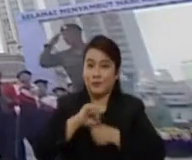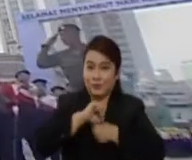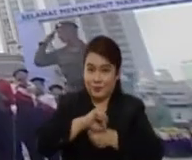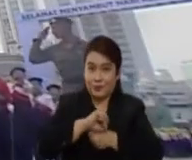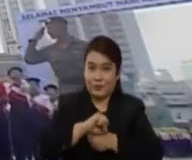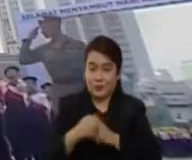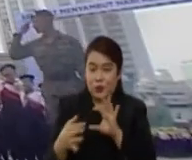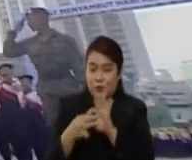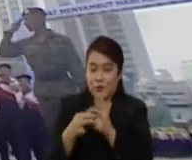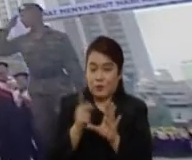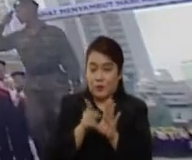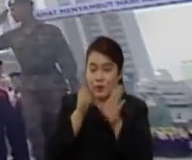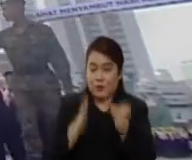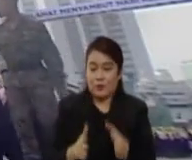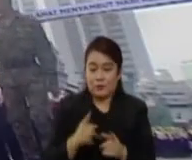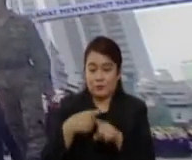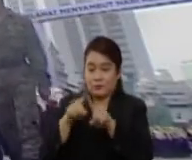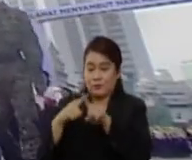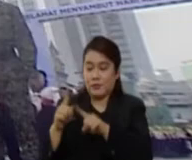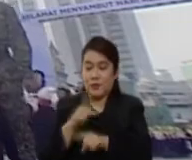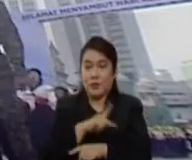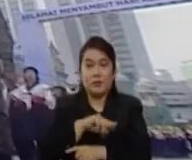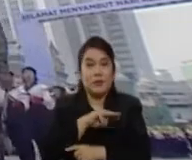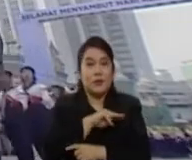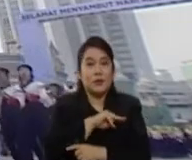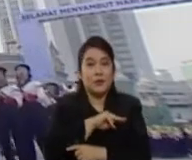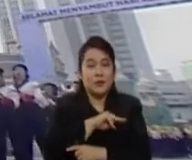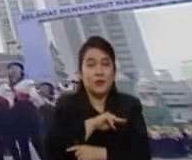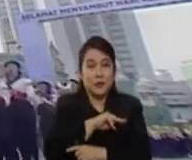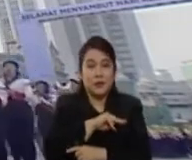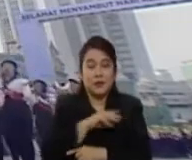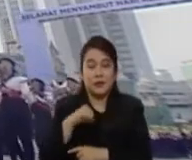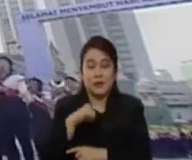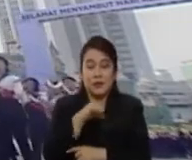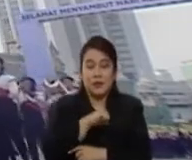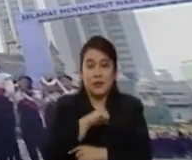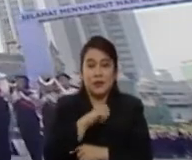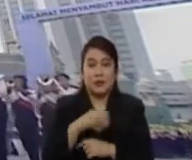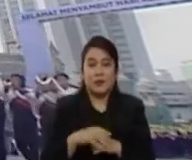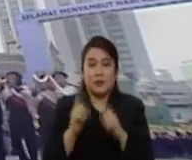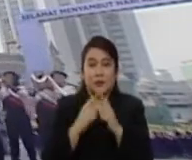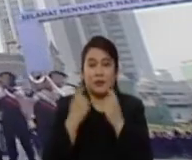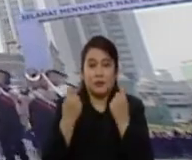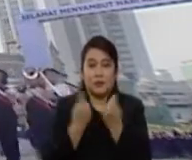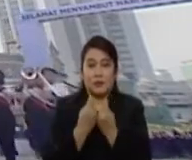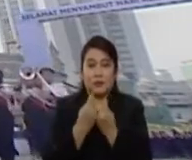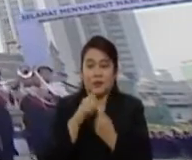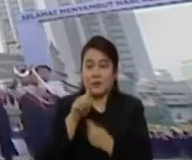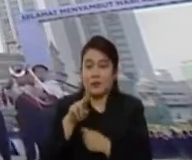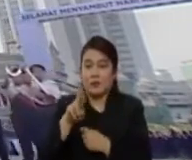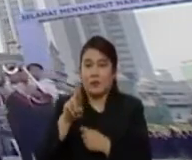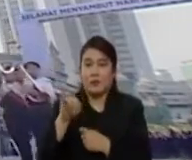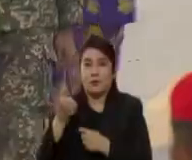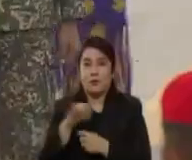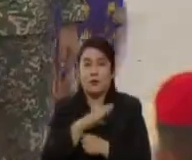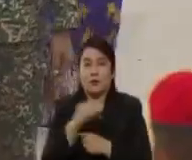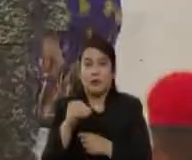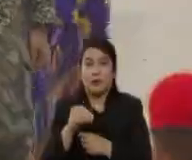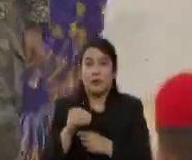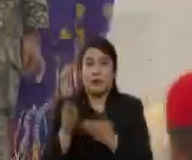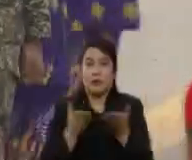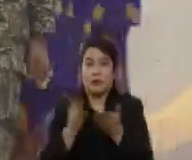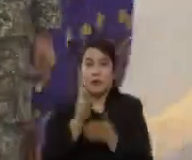gabungan peserta pelbagai kementerian yang merupakan ahli Persatuan Zuri dan anggota Wanita Perkhidmatan Awam